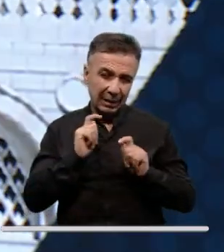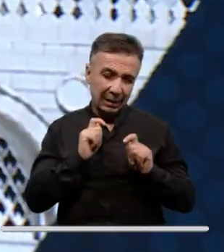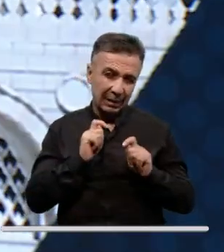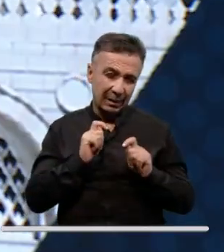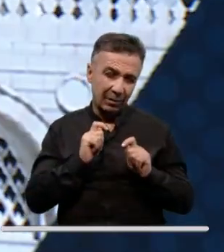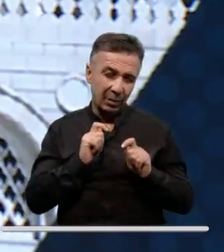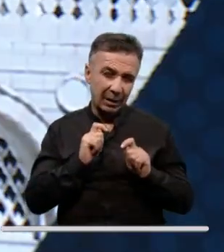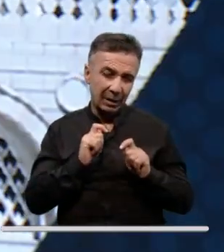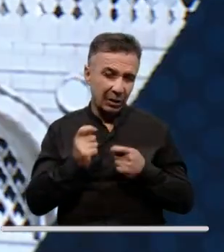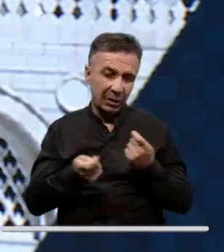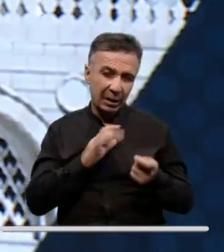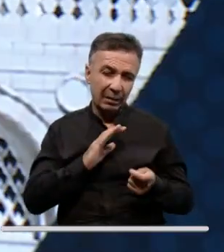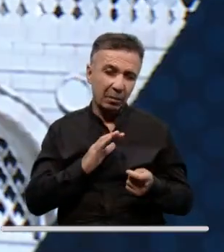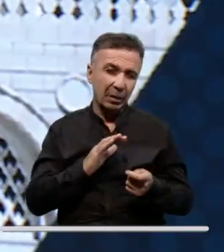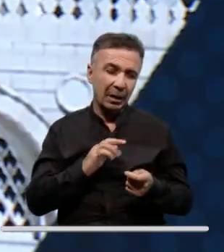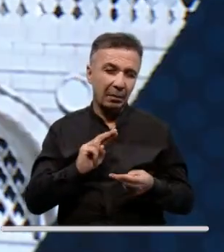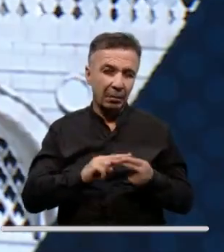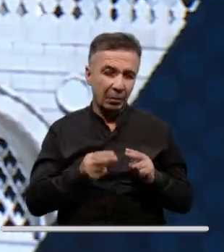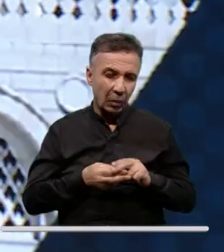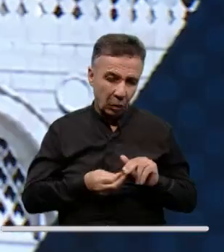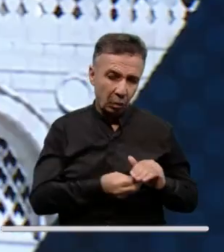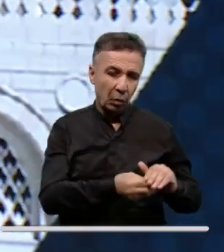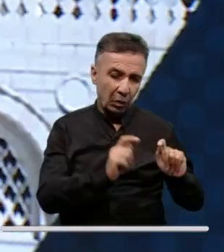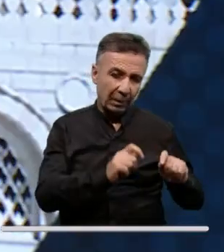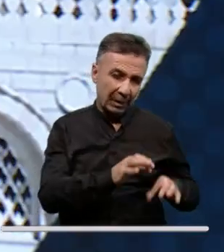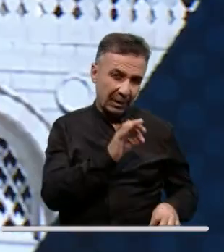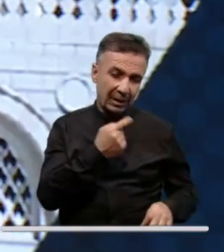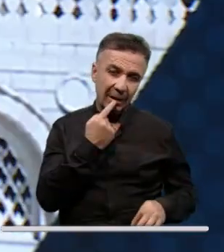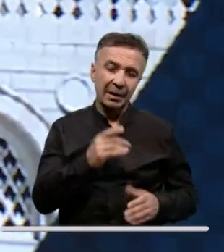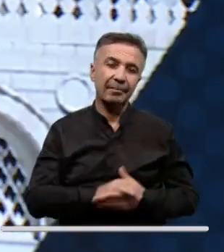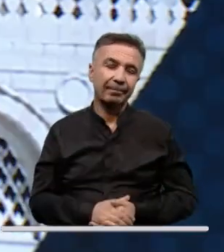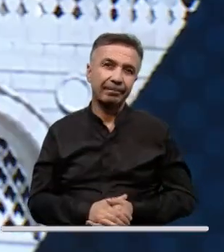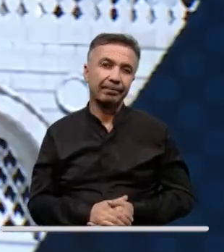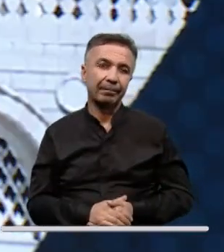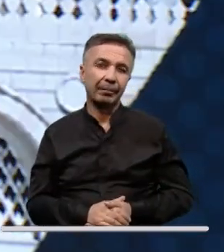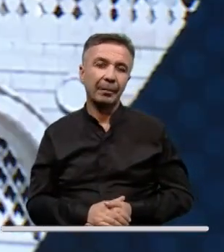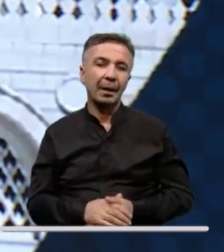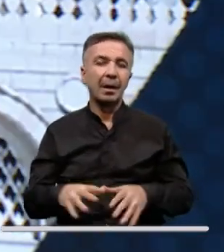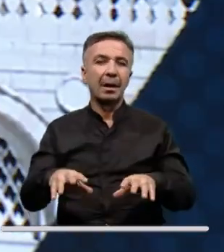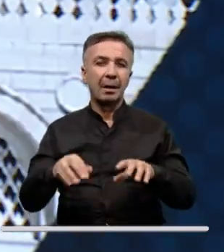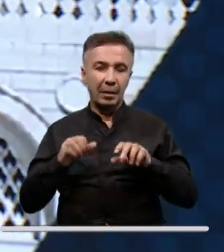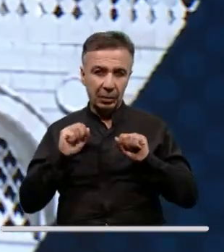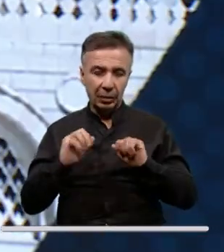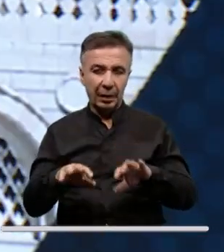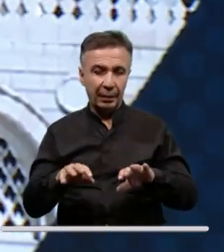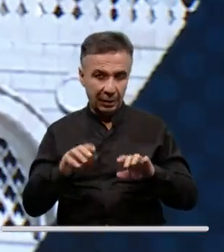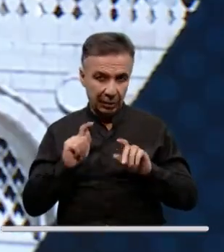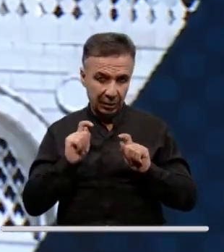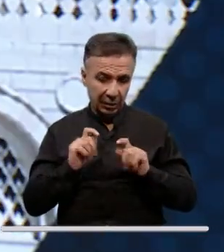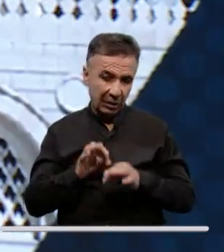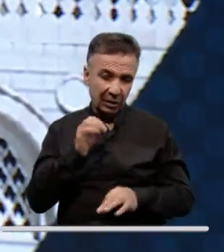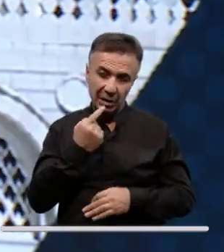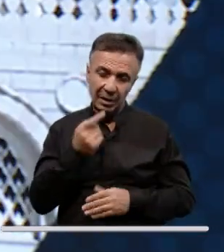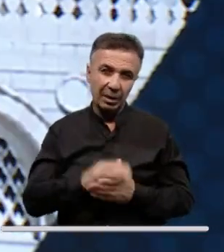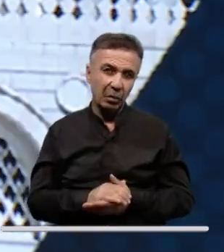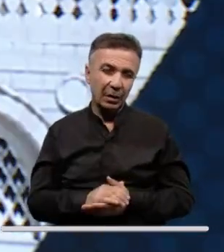var bunlara büyücü denir Hani siz üfürükçü dediniz ya sihir sihir yapan kişiler denir